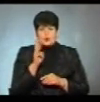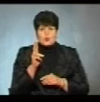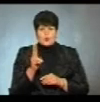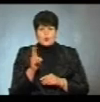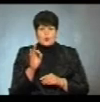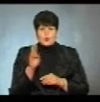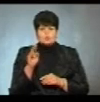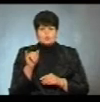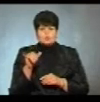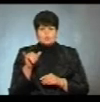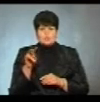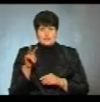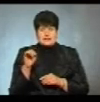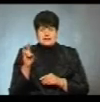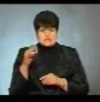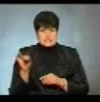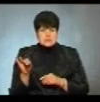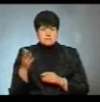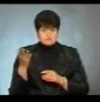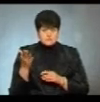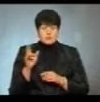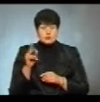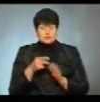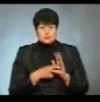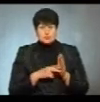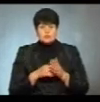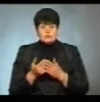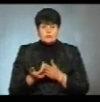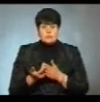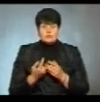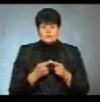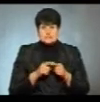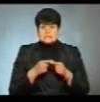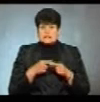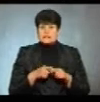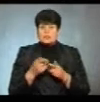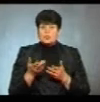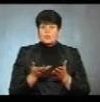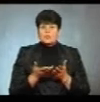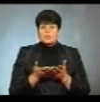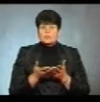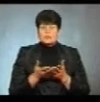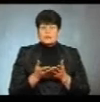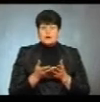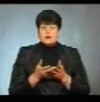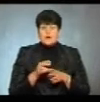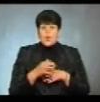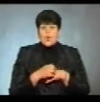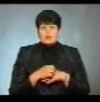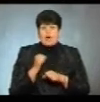які сподівання в нього вкладали, бо знову ж таки це технологія кота в мішку, як ми